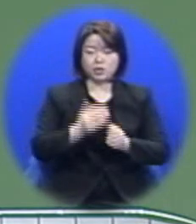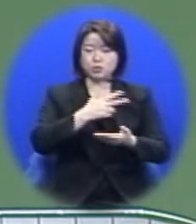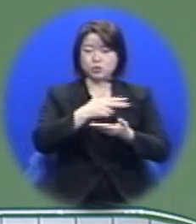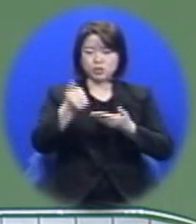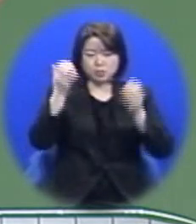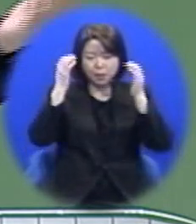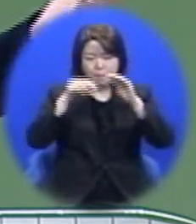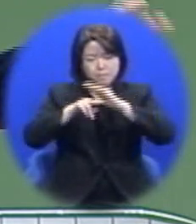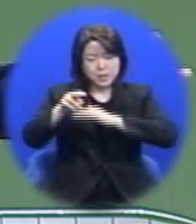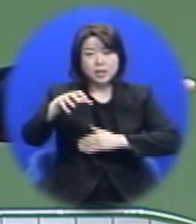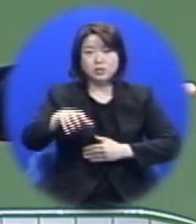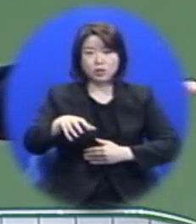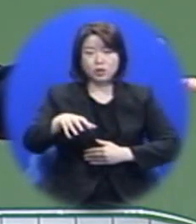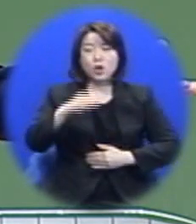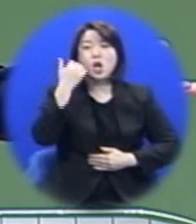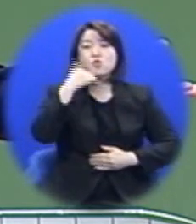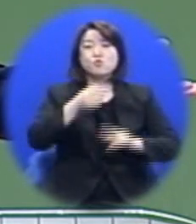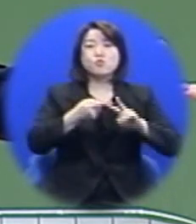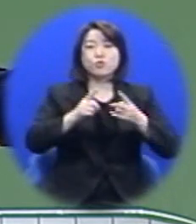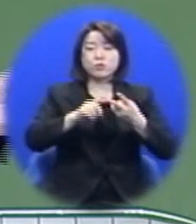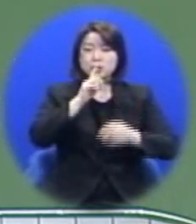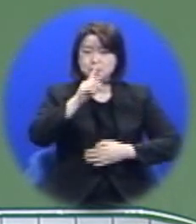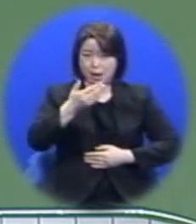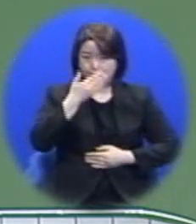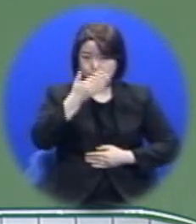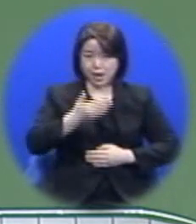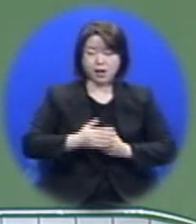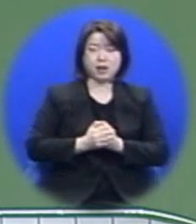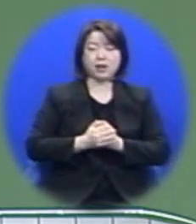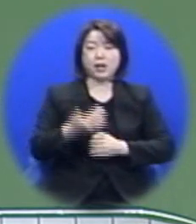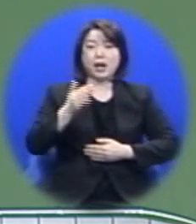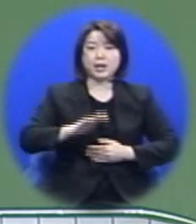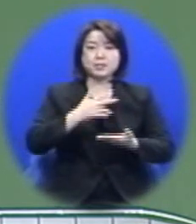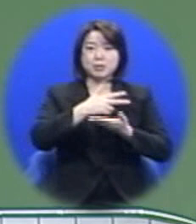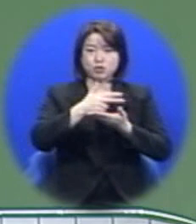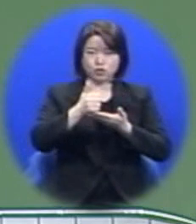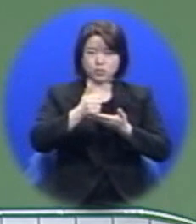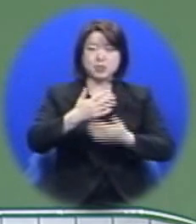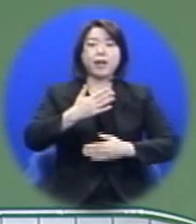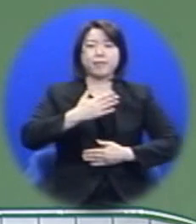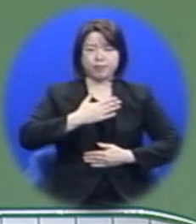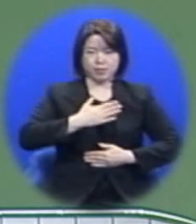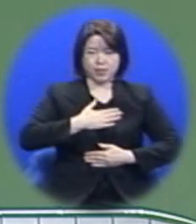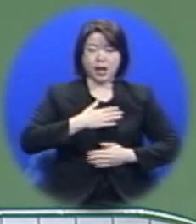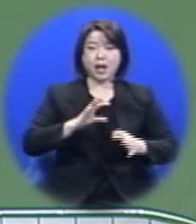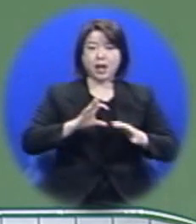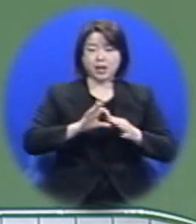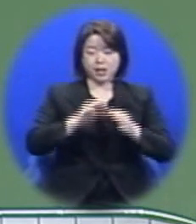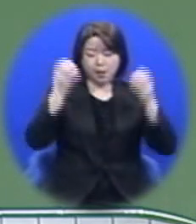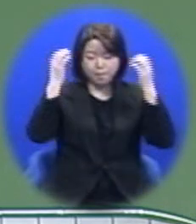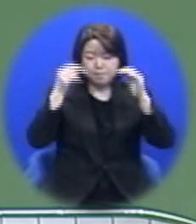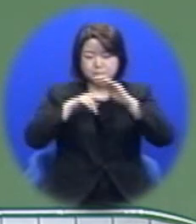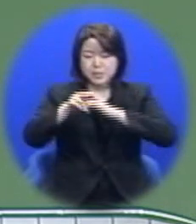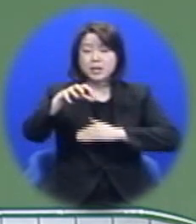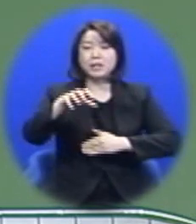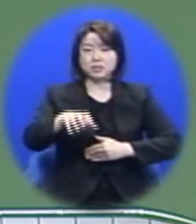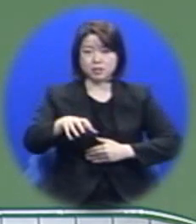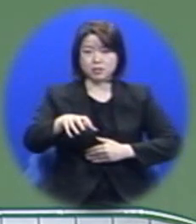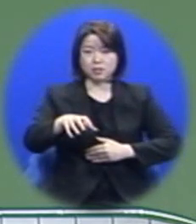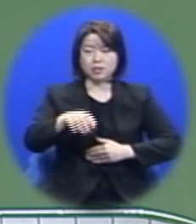피난처시다. 그건 누구나 이야기할 수 있습니다. 그러나 주님은 나의 피난처시다. 이